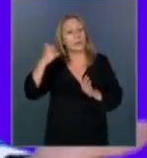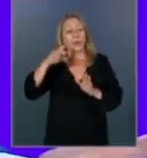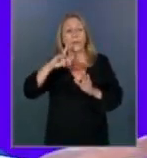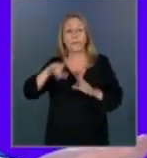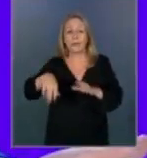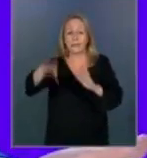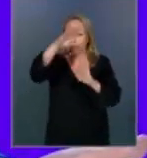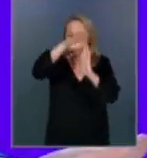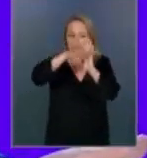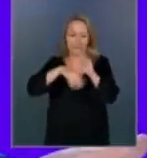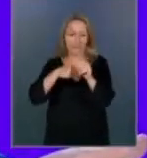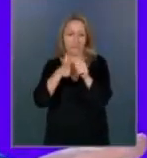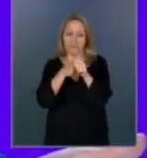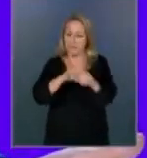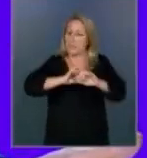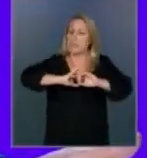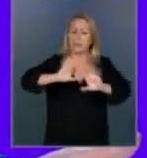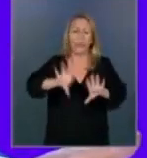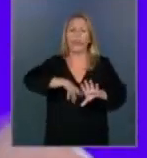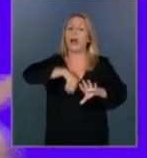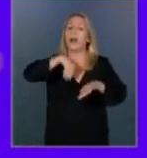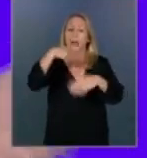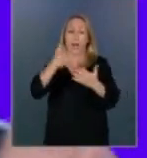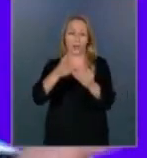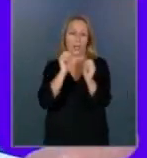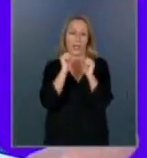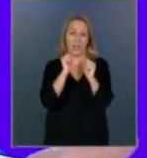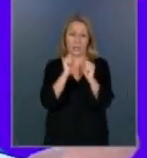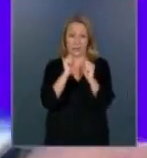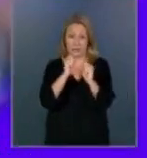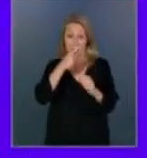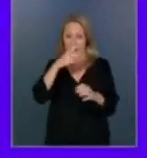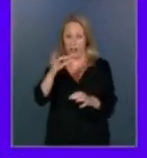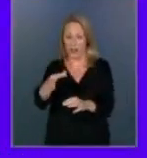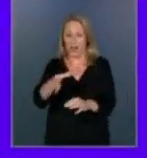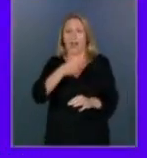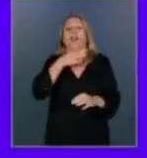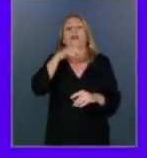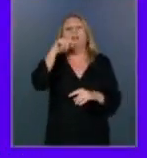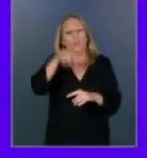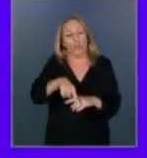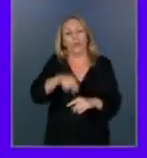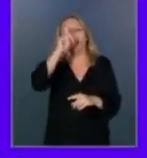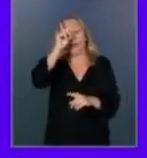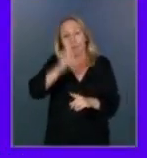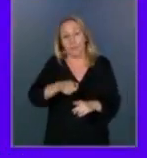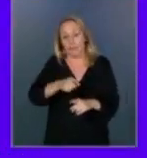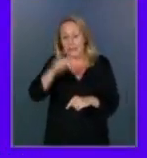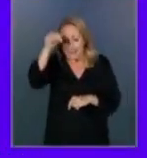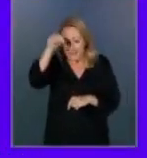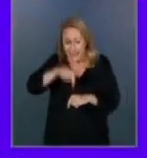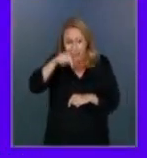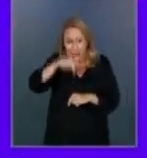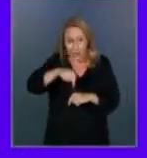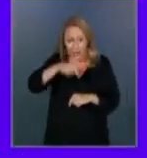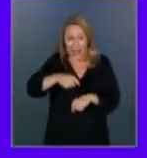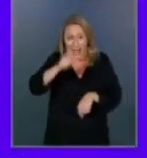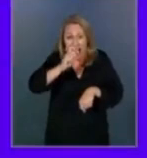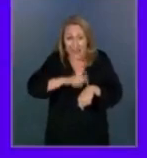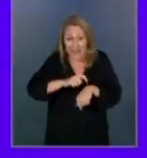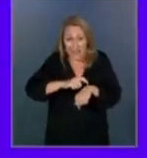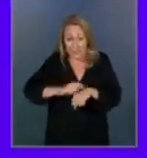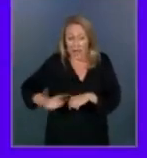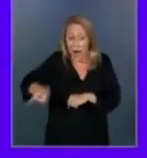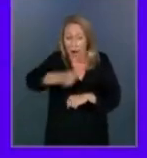μέτρα ασφαλείας, μέχρι να φτάσουμε στο μη περαιτέρω. Και ακόμα και σήμερα όμως, την ώρα που αναγκάζουν σε